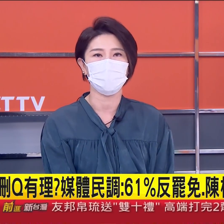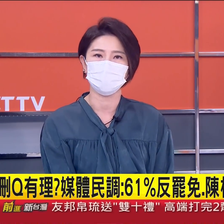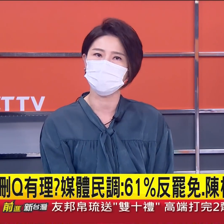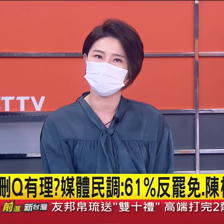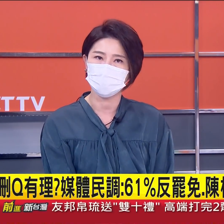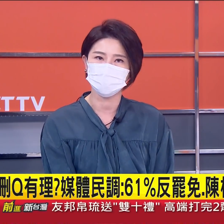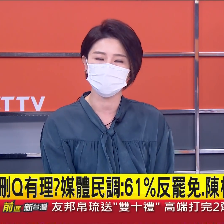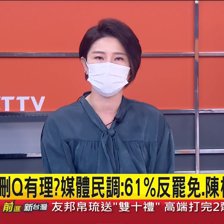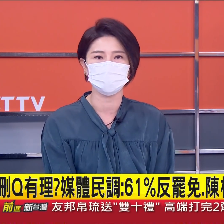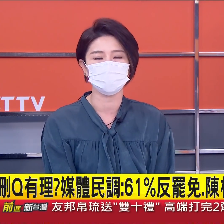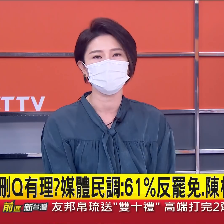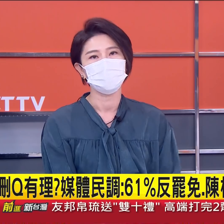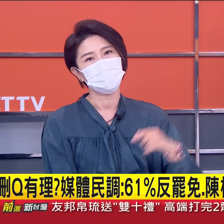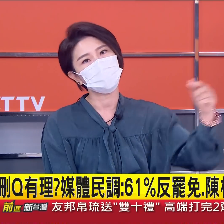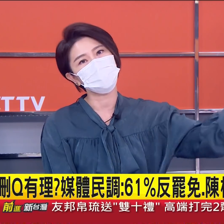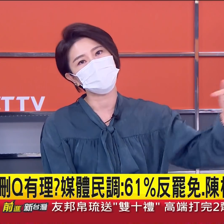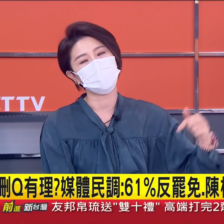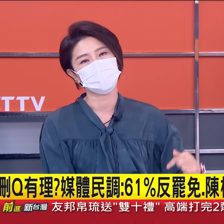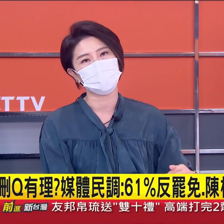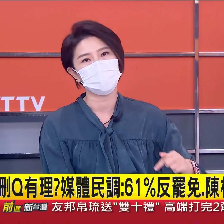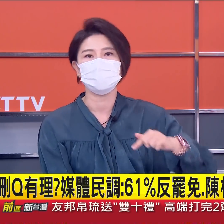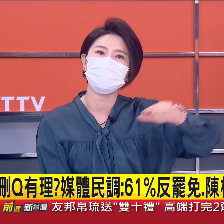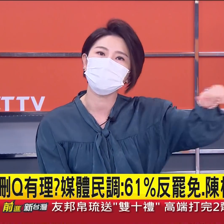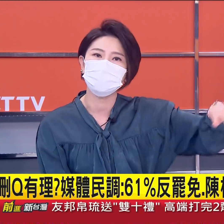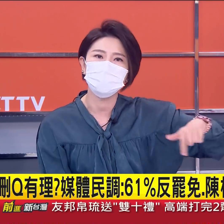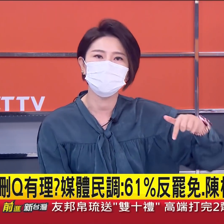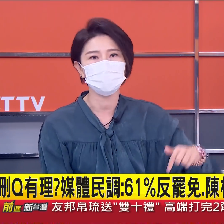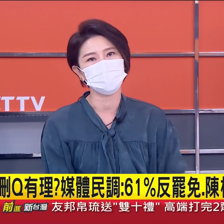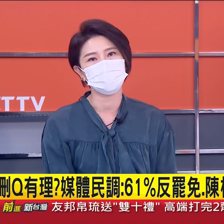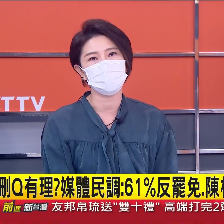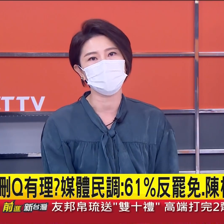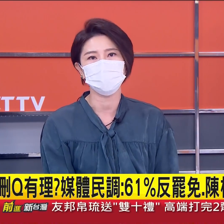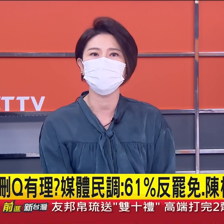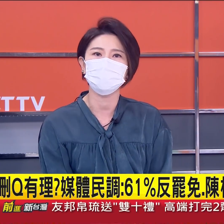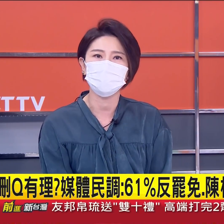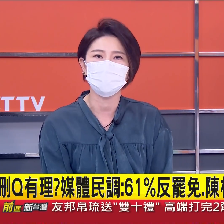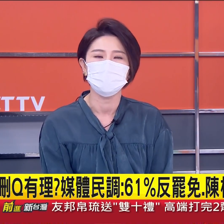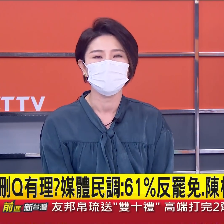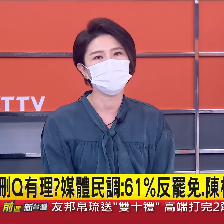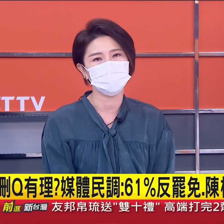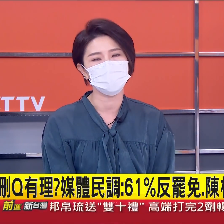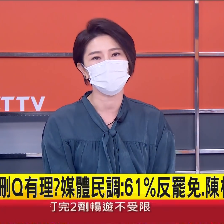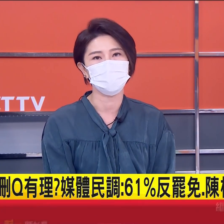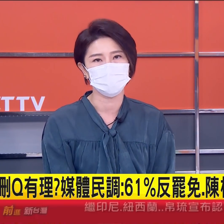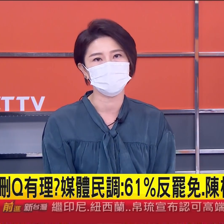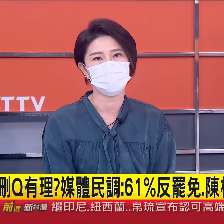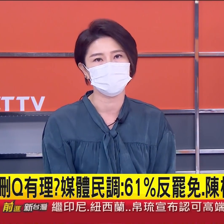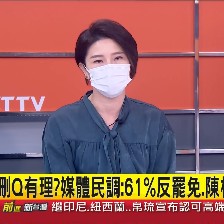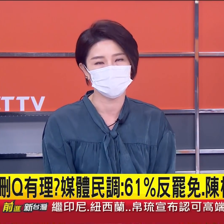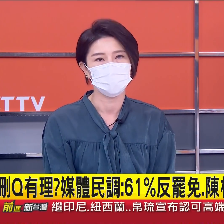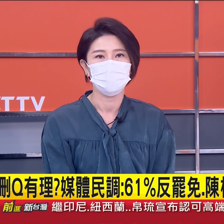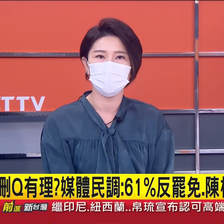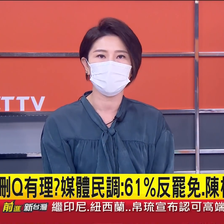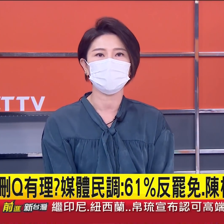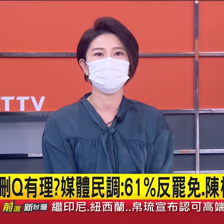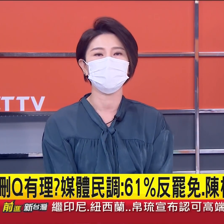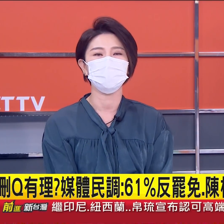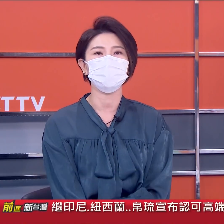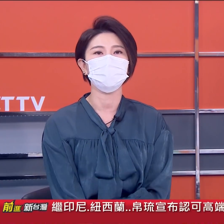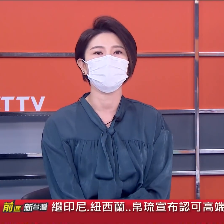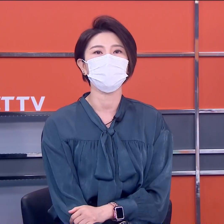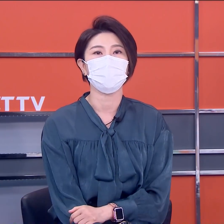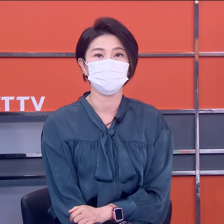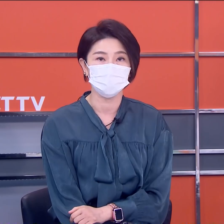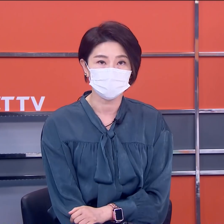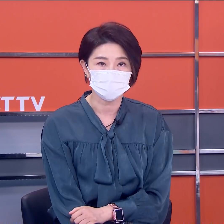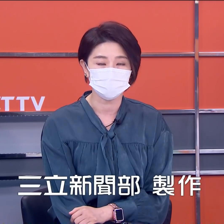党对老共的态度是什么呢？啊，共击扰台来的频率这么样的高，突破纪录，你显然中也不。我们还要看的是